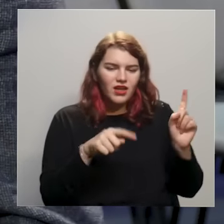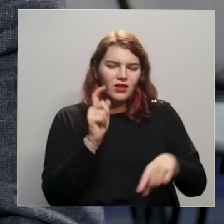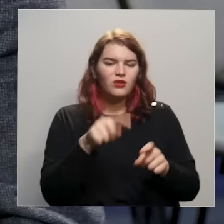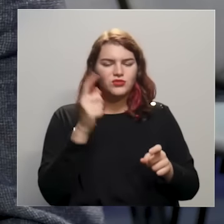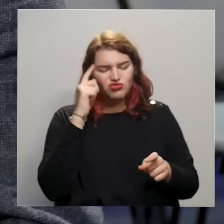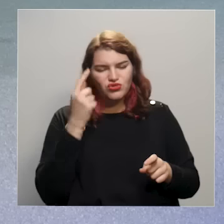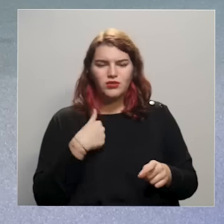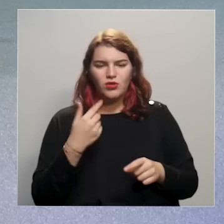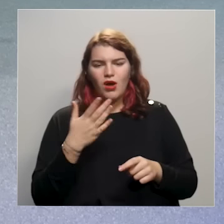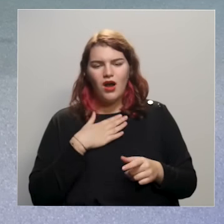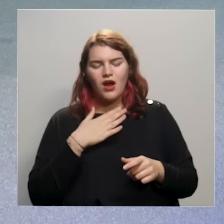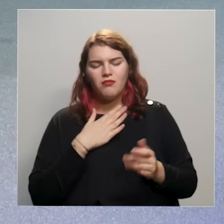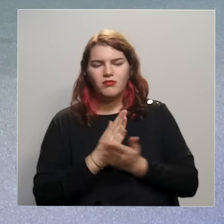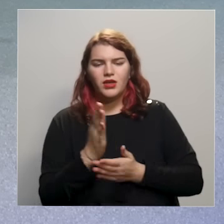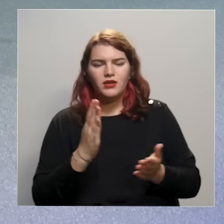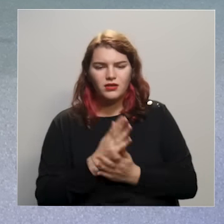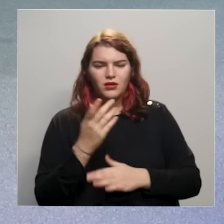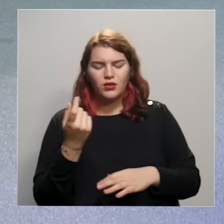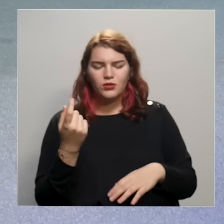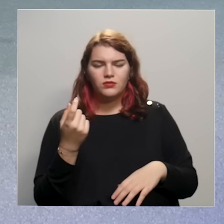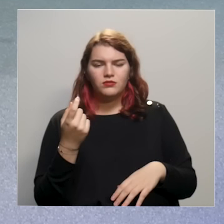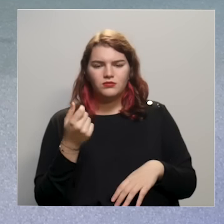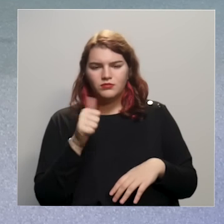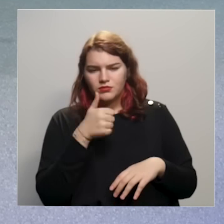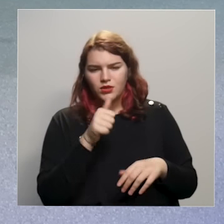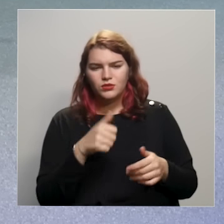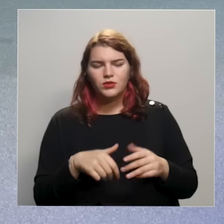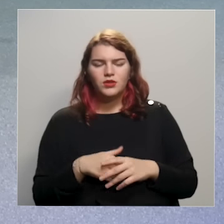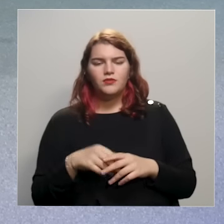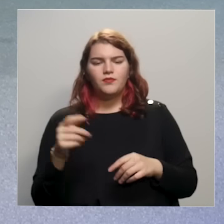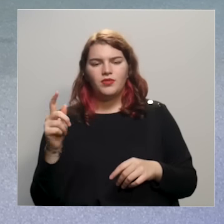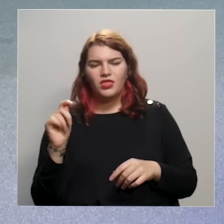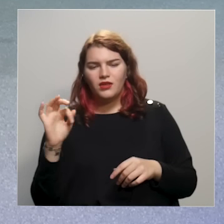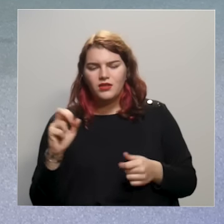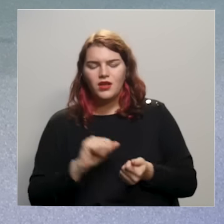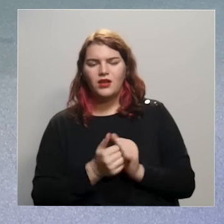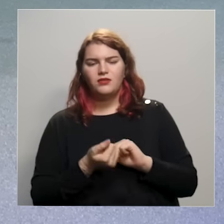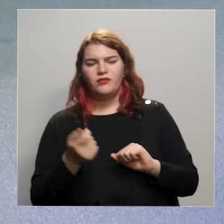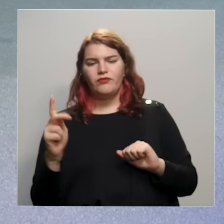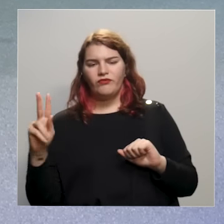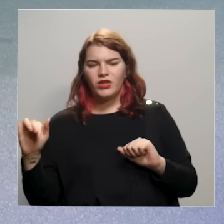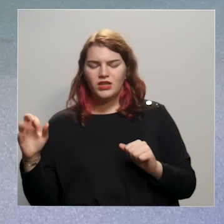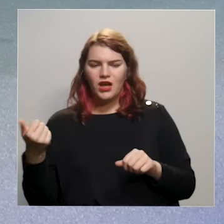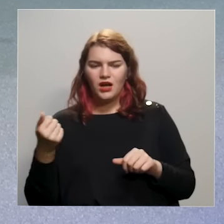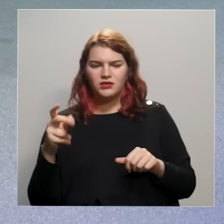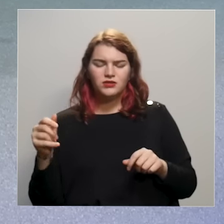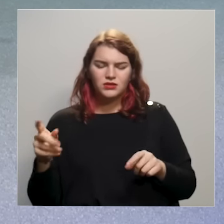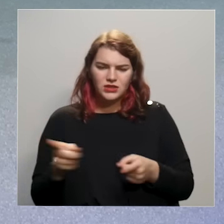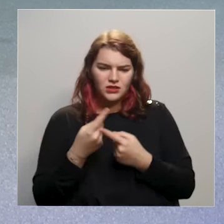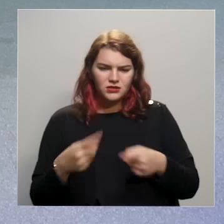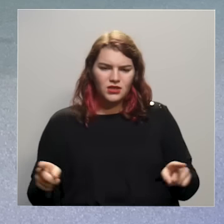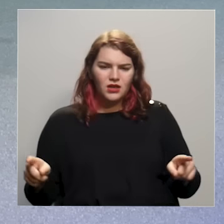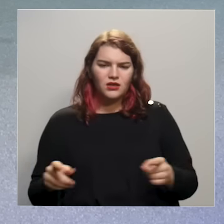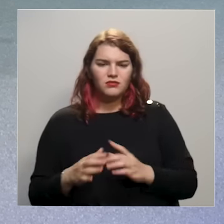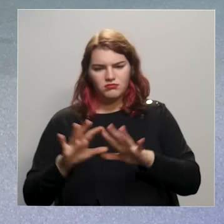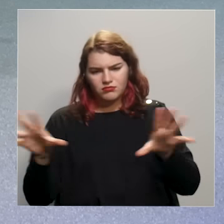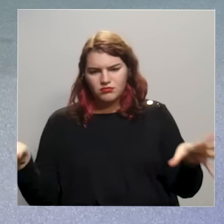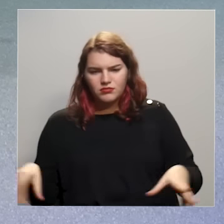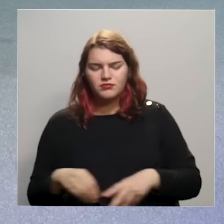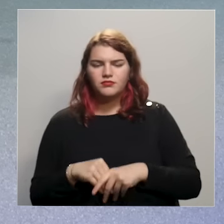mine Titel, Vili, Andreșoiu, care este iar un coleg de-a nostru care cânta, nu Motavi nostru, dar mă